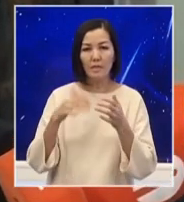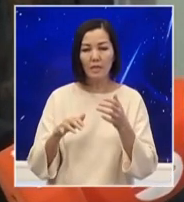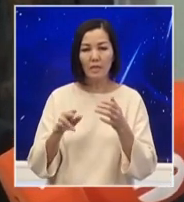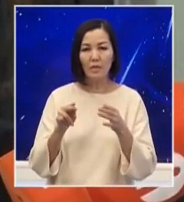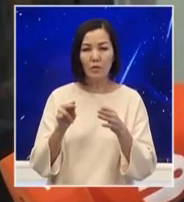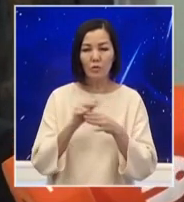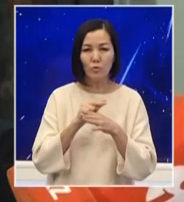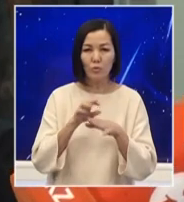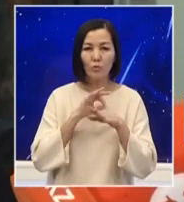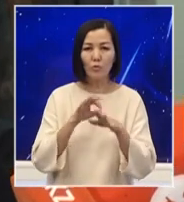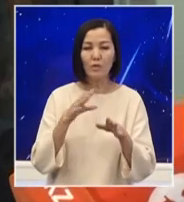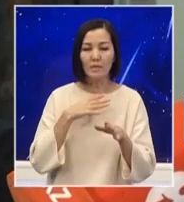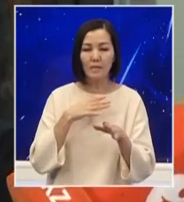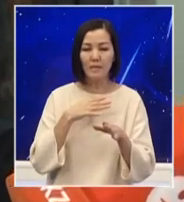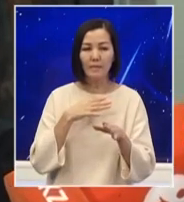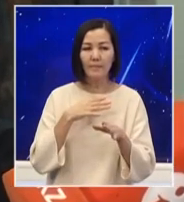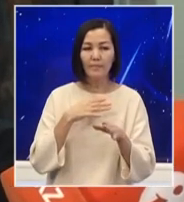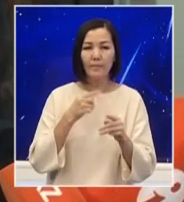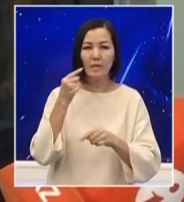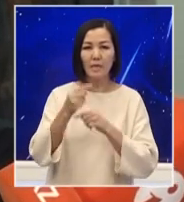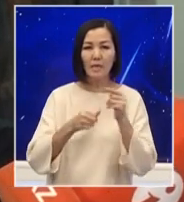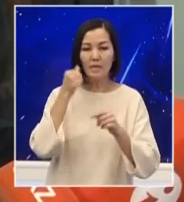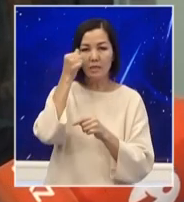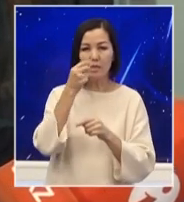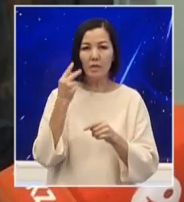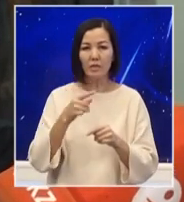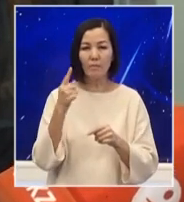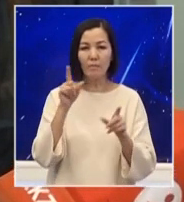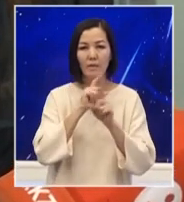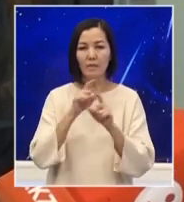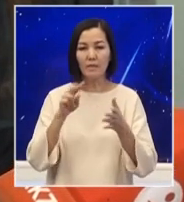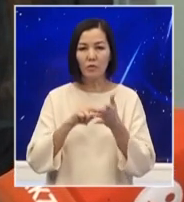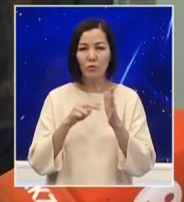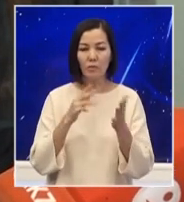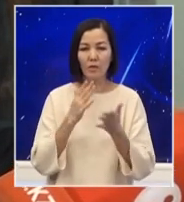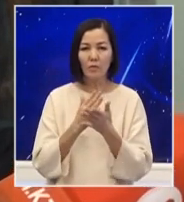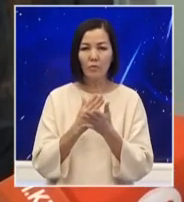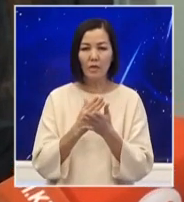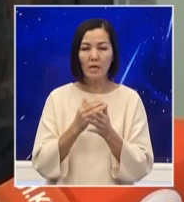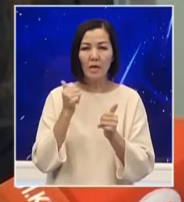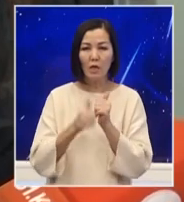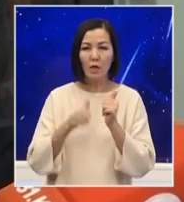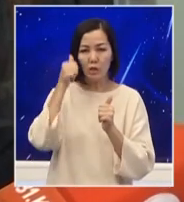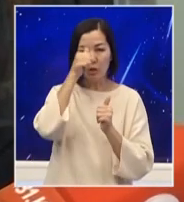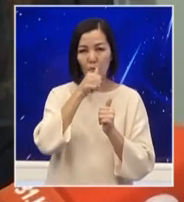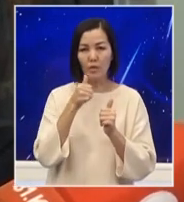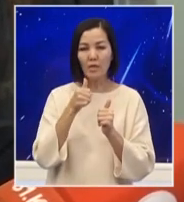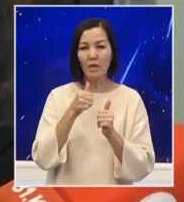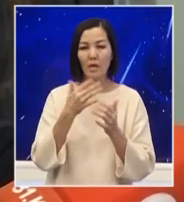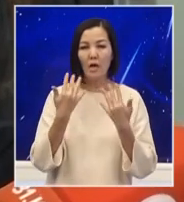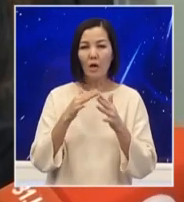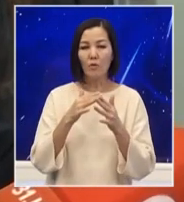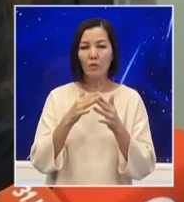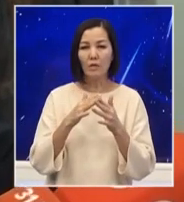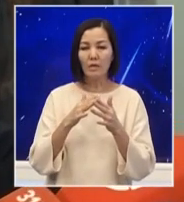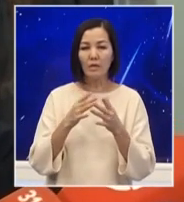жөндеу жұмыстарынан өтуде. Келесі жылға 21 нысан жоспарлануда. Жылда бізде әр ауылдық